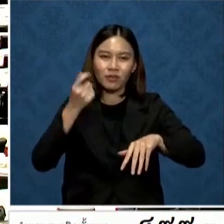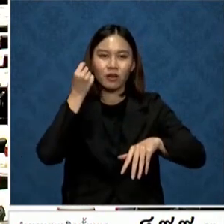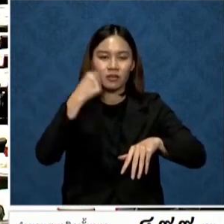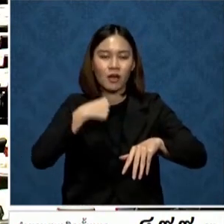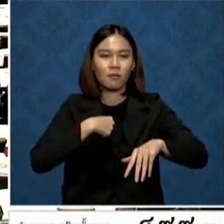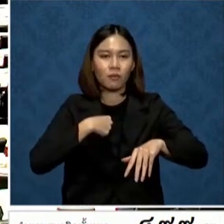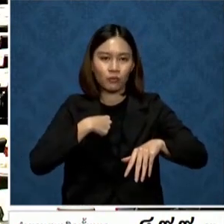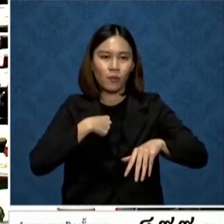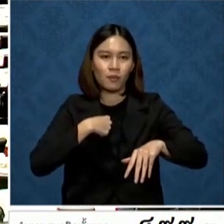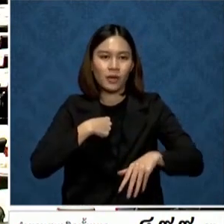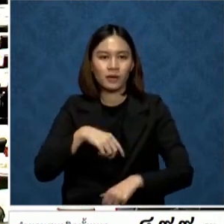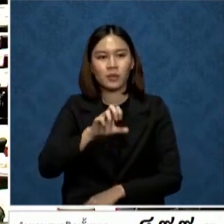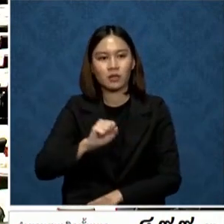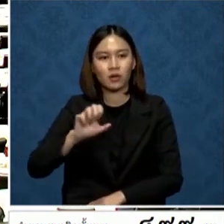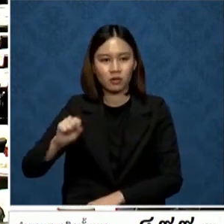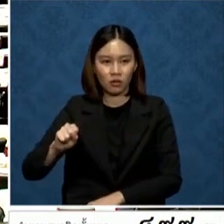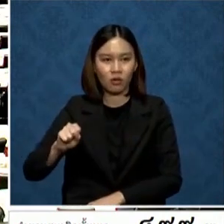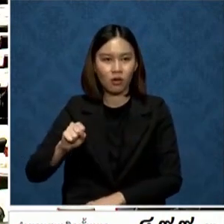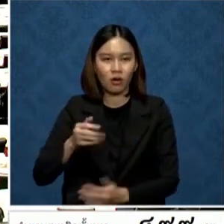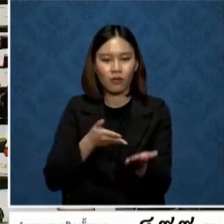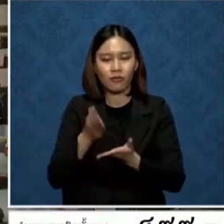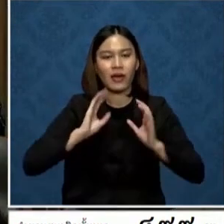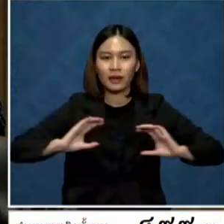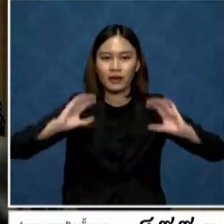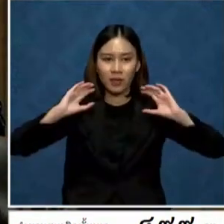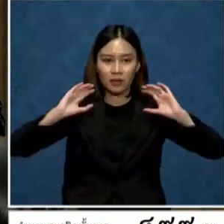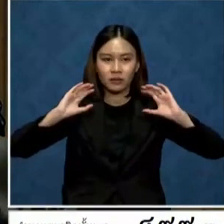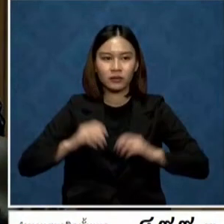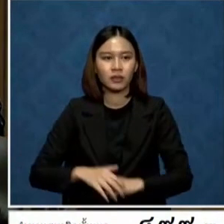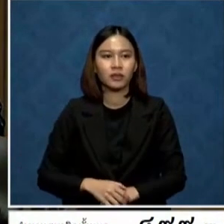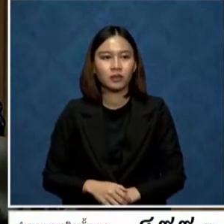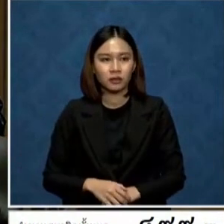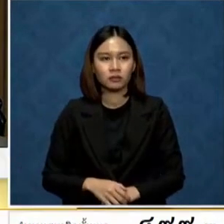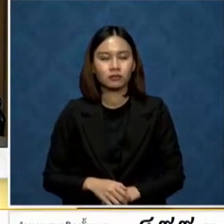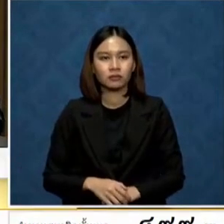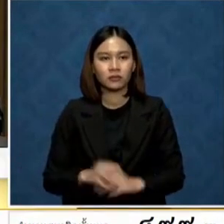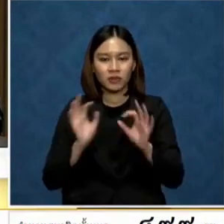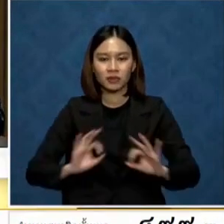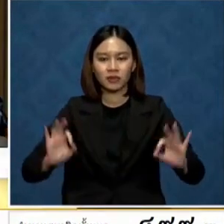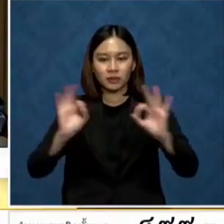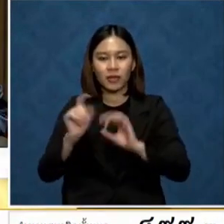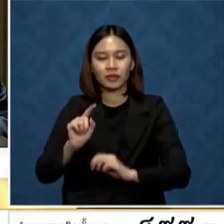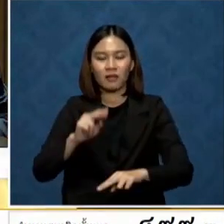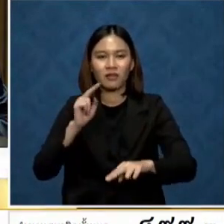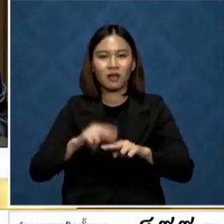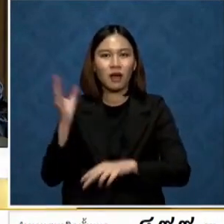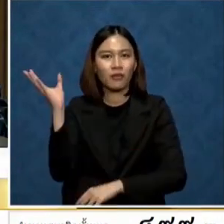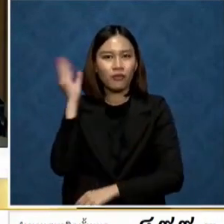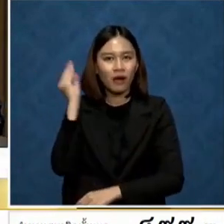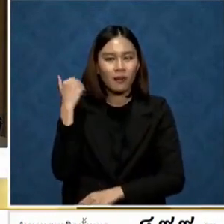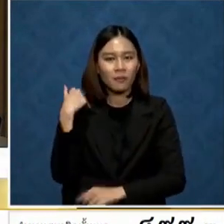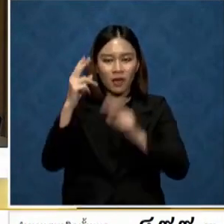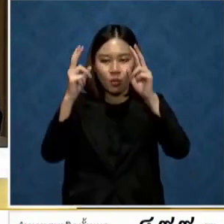ที่ผมเป็นสมาชิกสภาผู้แทนราษฎรฝ่ายรัฐบาลแน่นอนที่สุดครับท่านประธานนั่งฟังมาก็มี